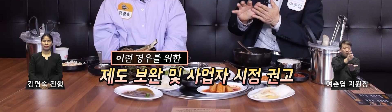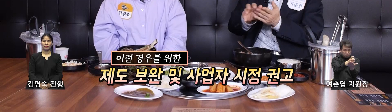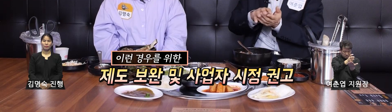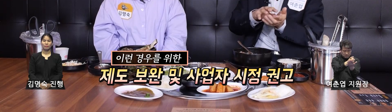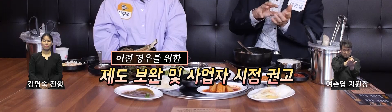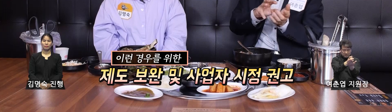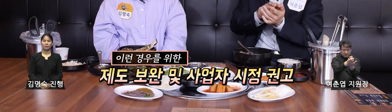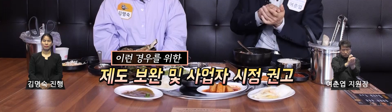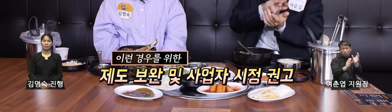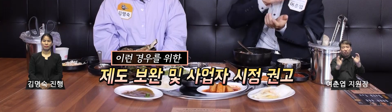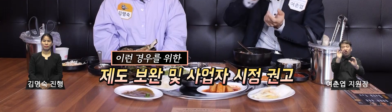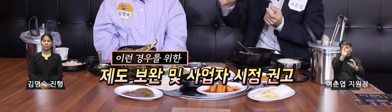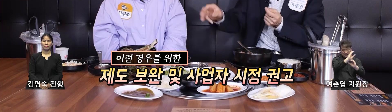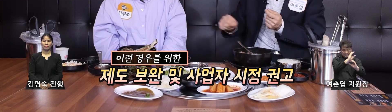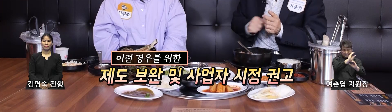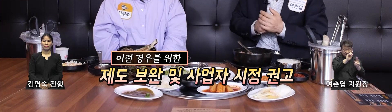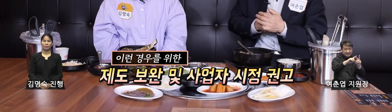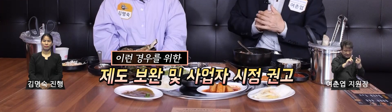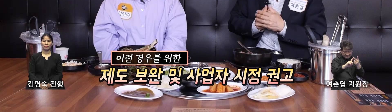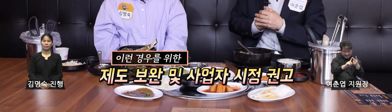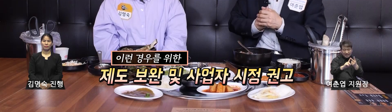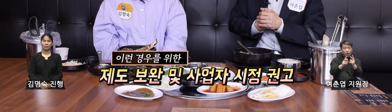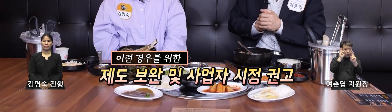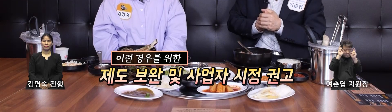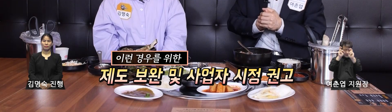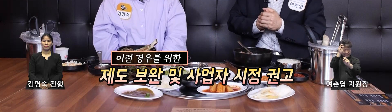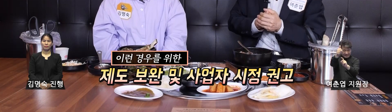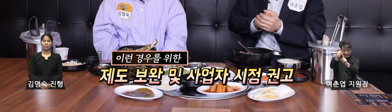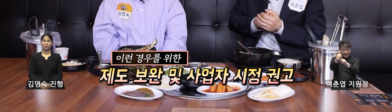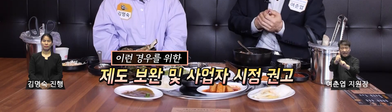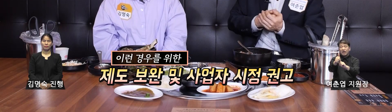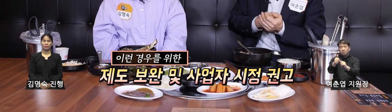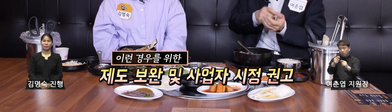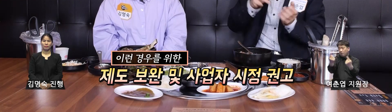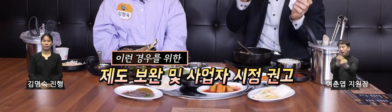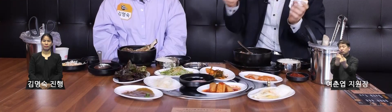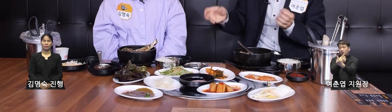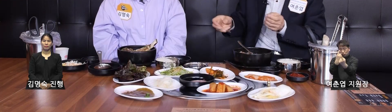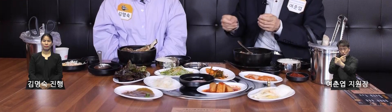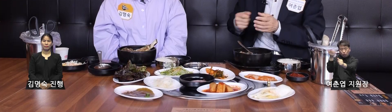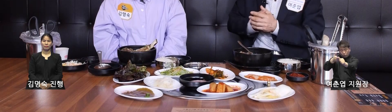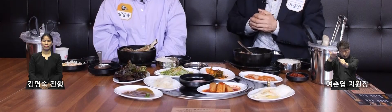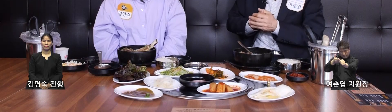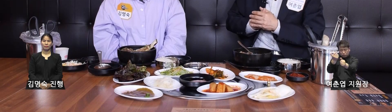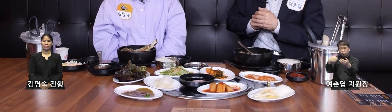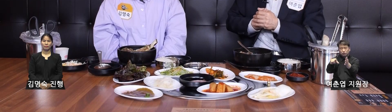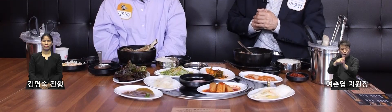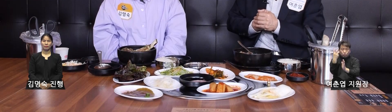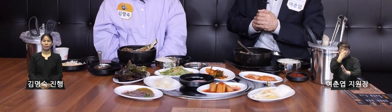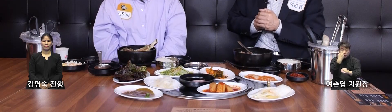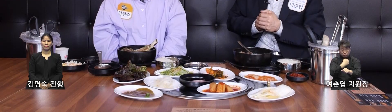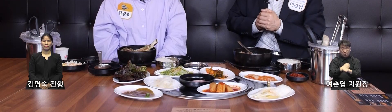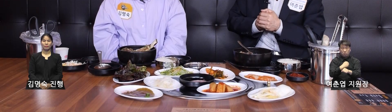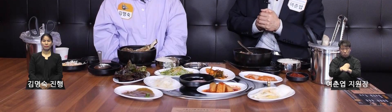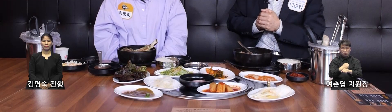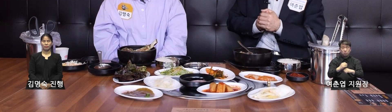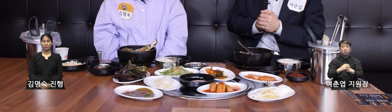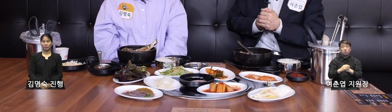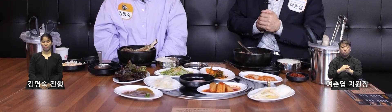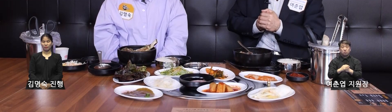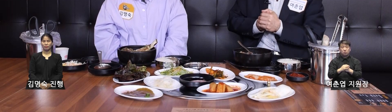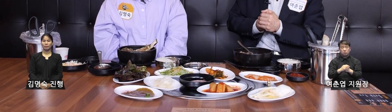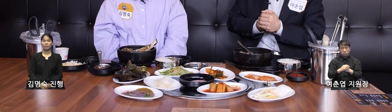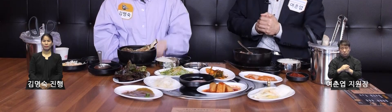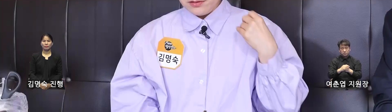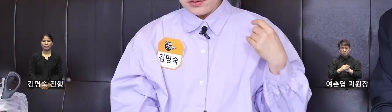보완한다라든지 또는 사업자의 시정을 권고한다라든지 그런 걸 하기 위해서 조사도 하고요. 그런 업무를